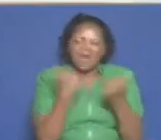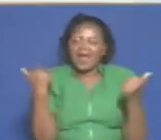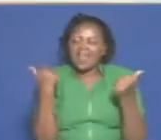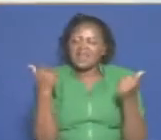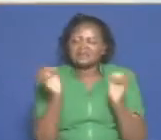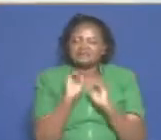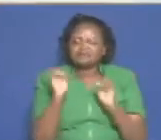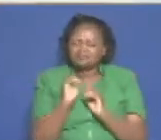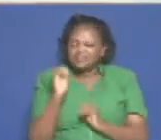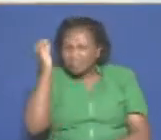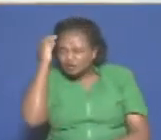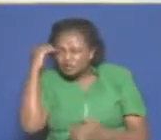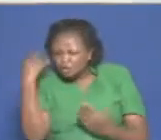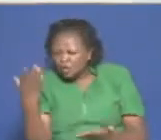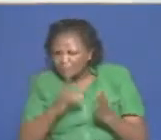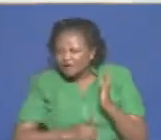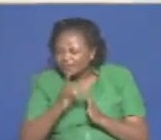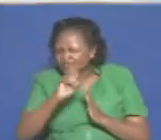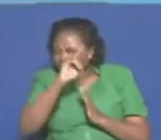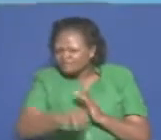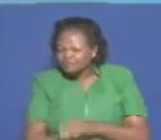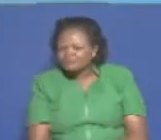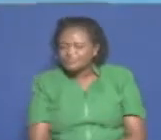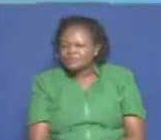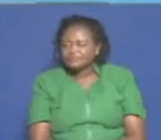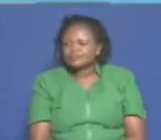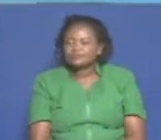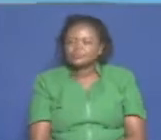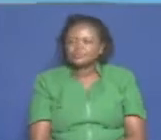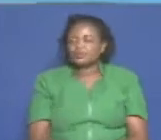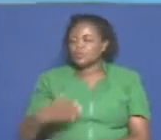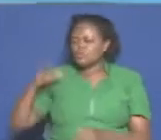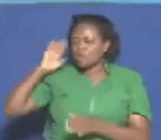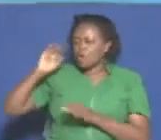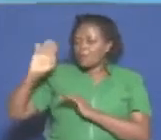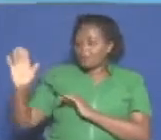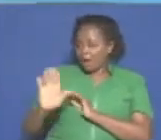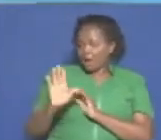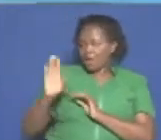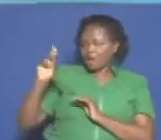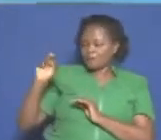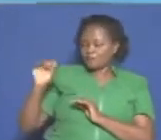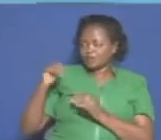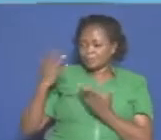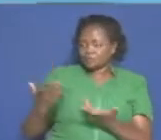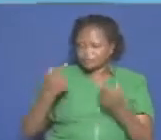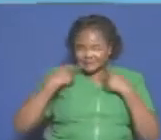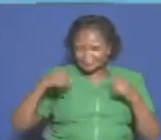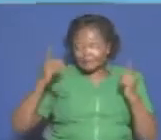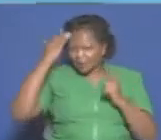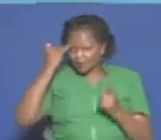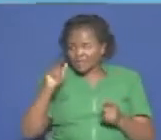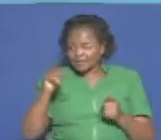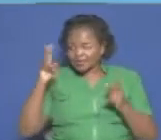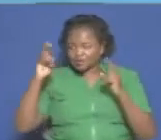inatupeleka pale ama tunataka development levels? Naam, pengine tukipata kauli yako Musa Abdi kuhusiana na hili swala la tangazo hilo, manake ni jambo